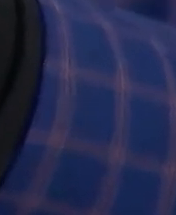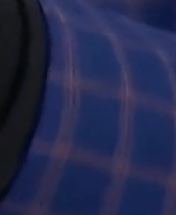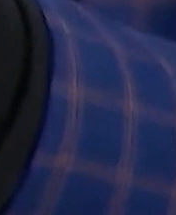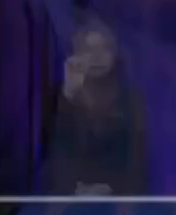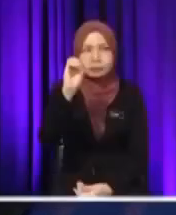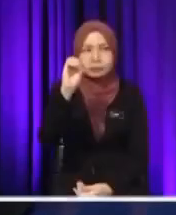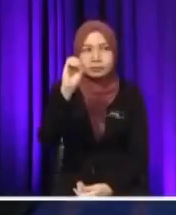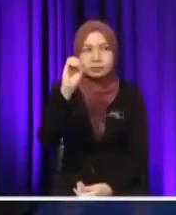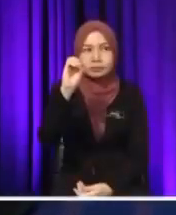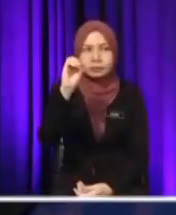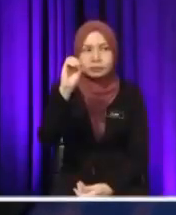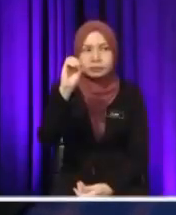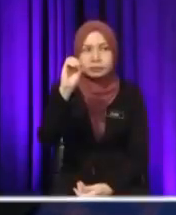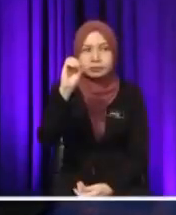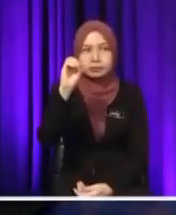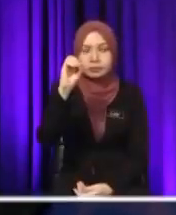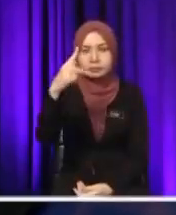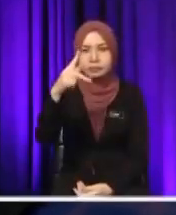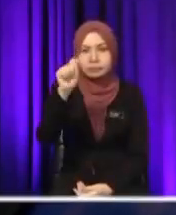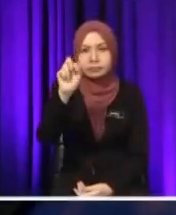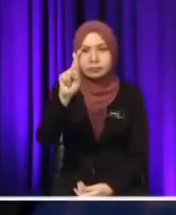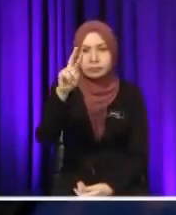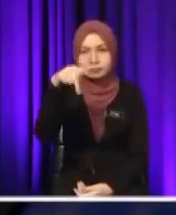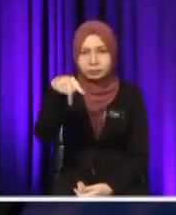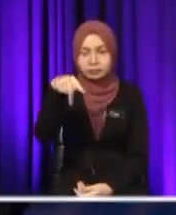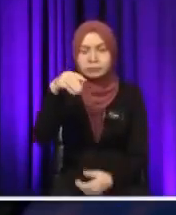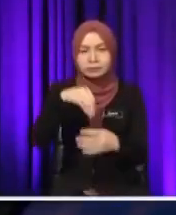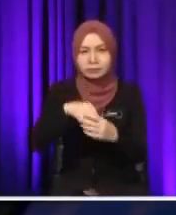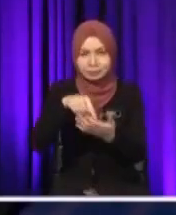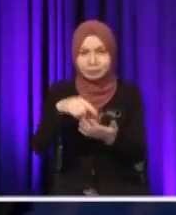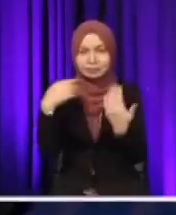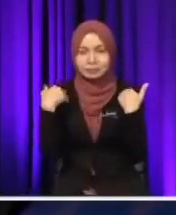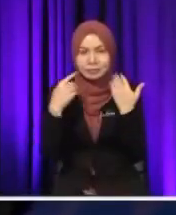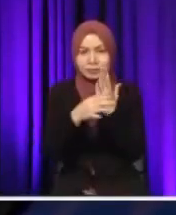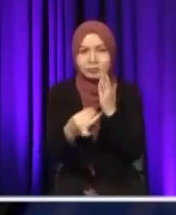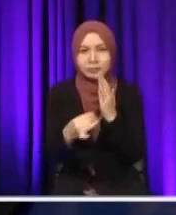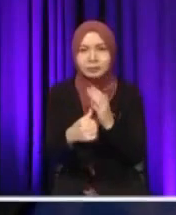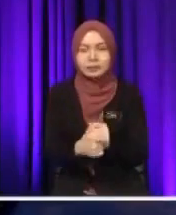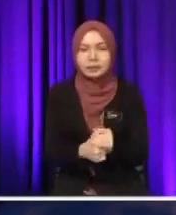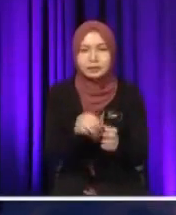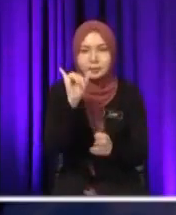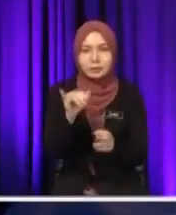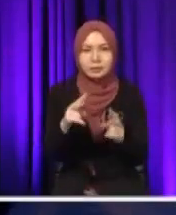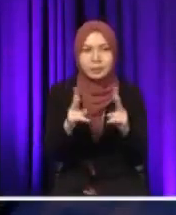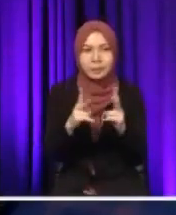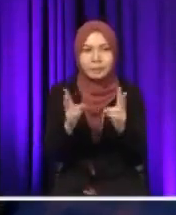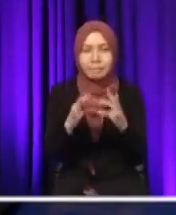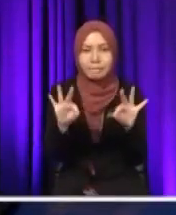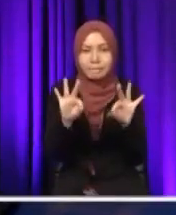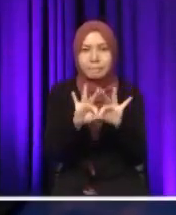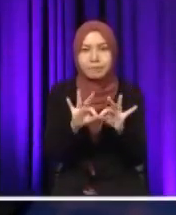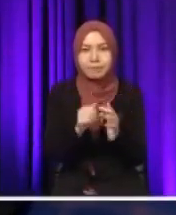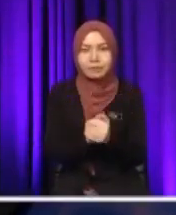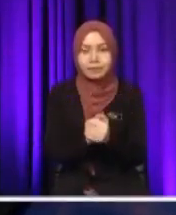Okey. Okey, yang mana dan pada bahagian sabut ni mengandungi minyak sawit yang paling banyak. Di